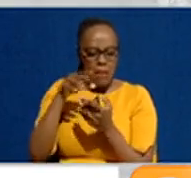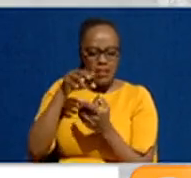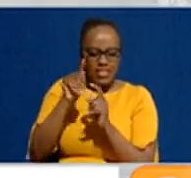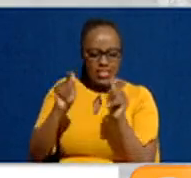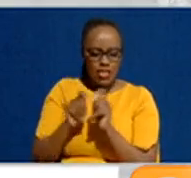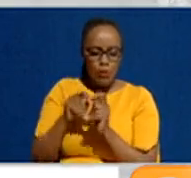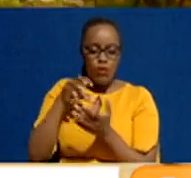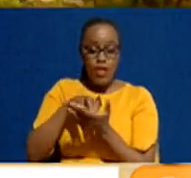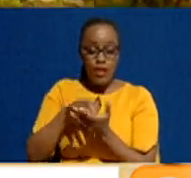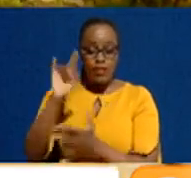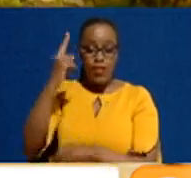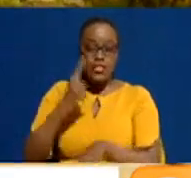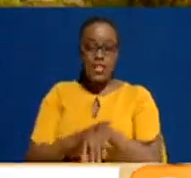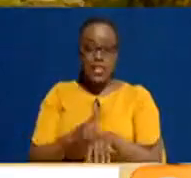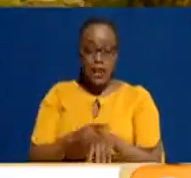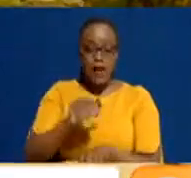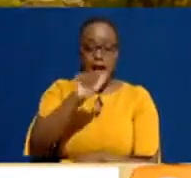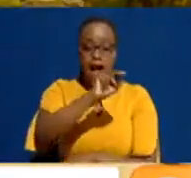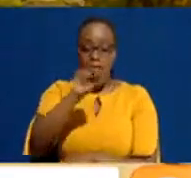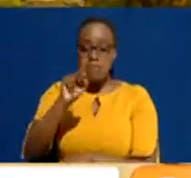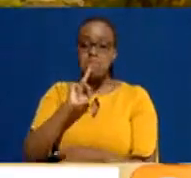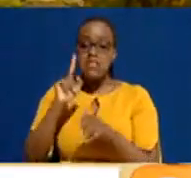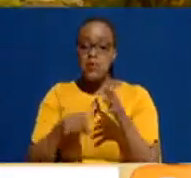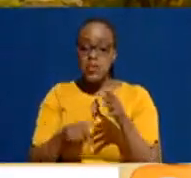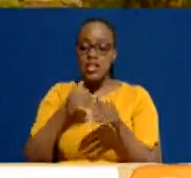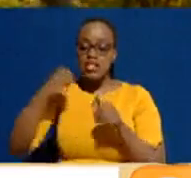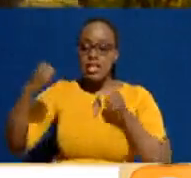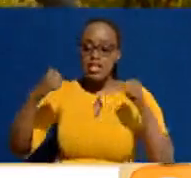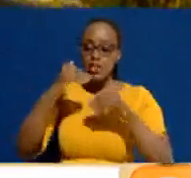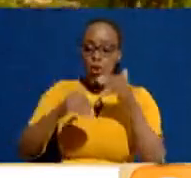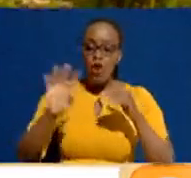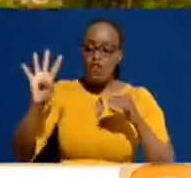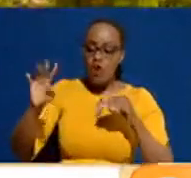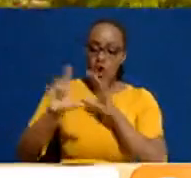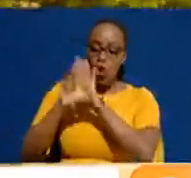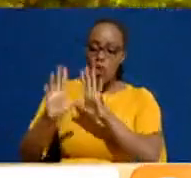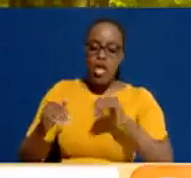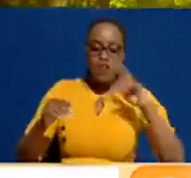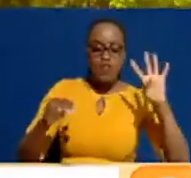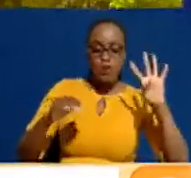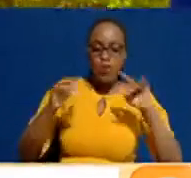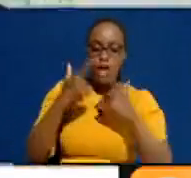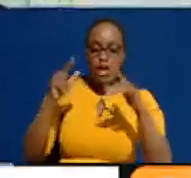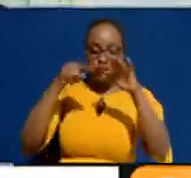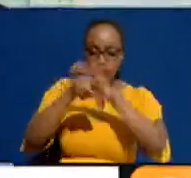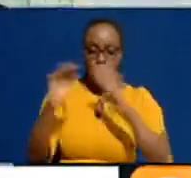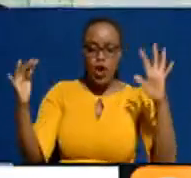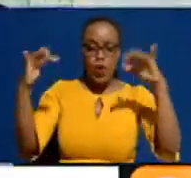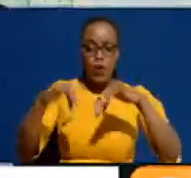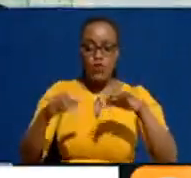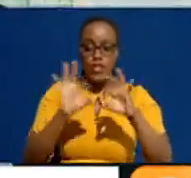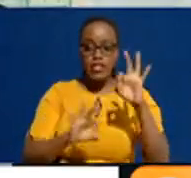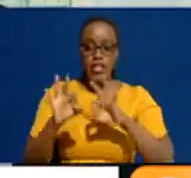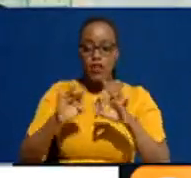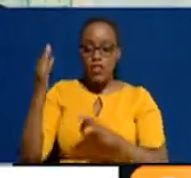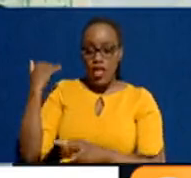ya kwanza. Ana Madi akisema kwamba kila pande husika ni mawakili wanne tu watakaoruhusiwa ndani ya ukumbi huo, huku